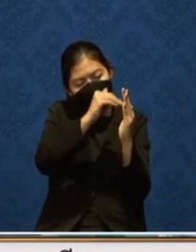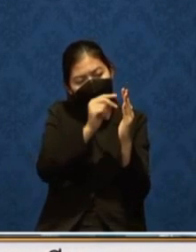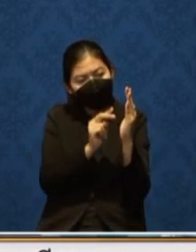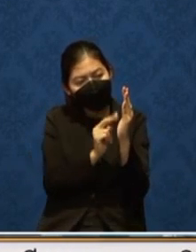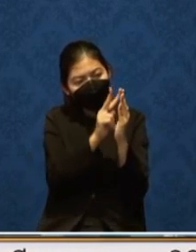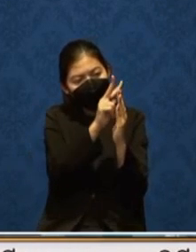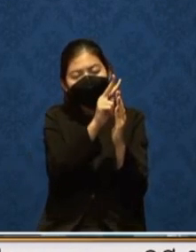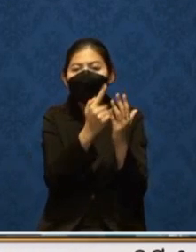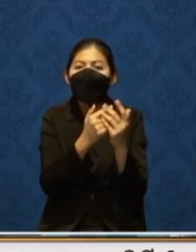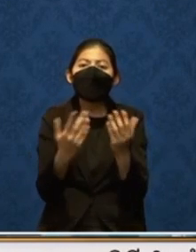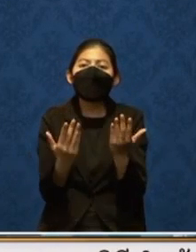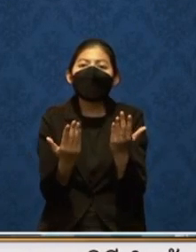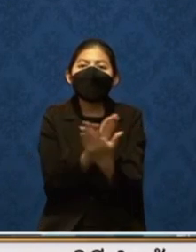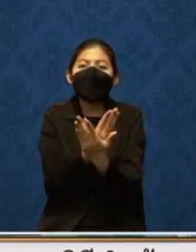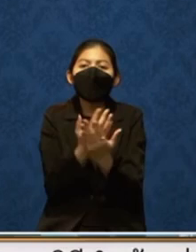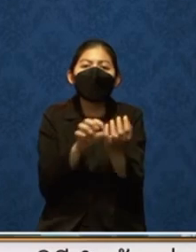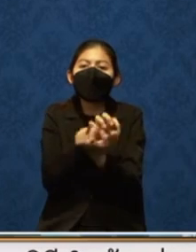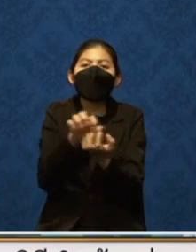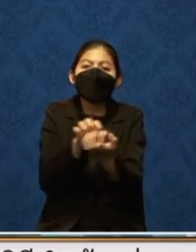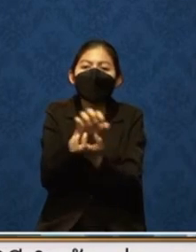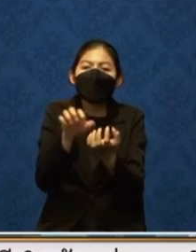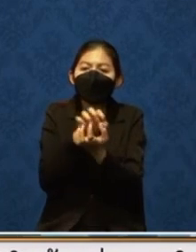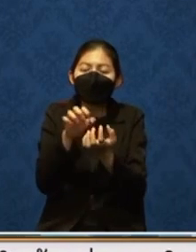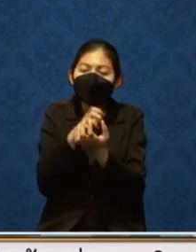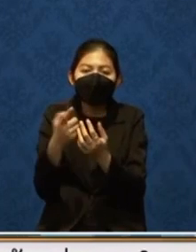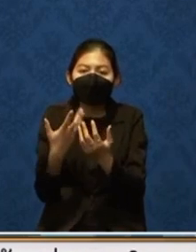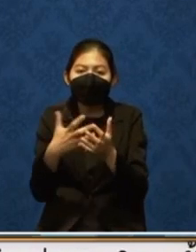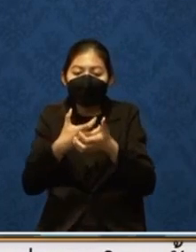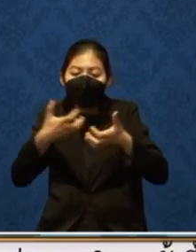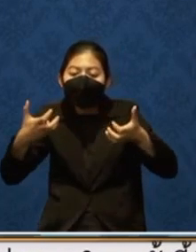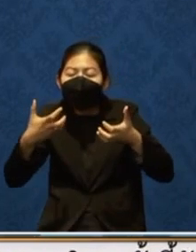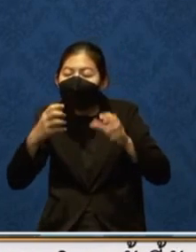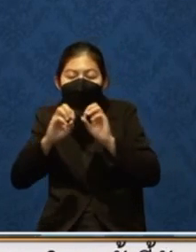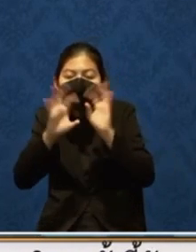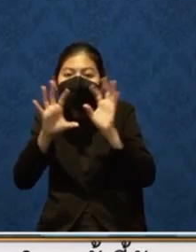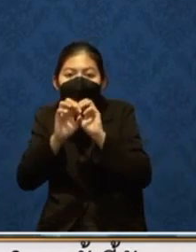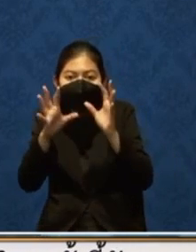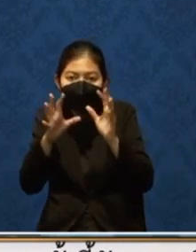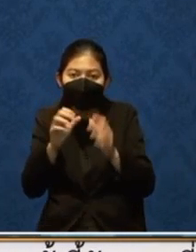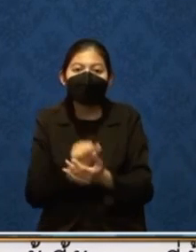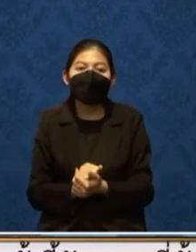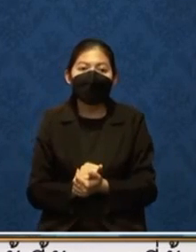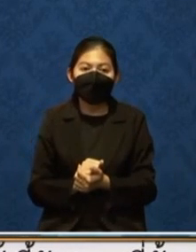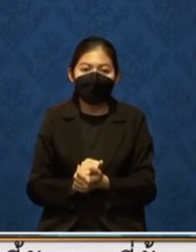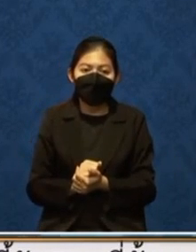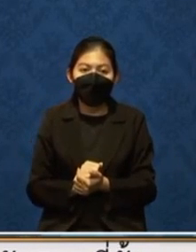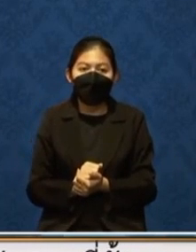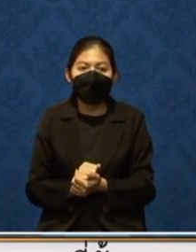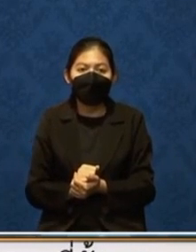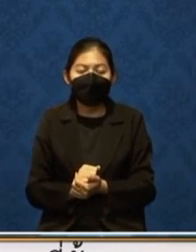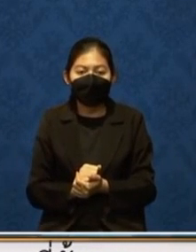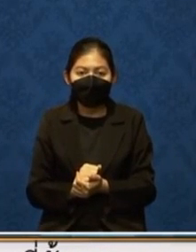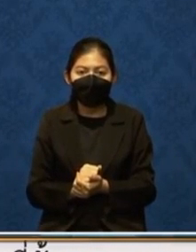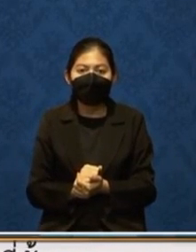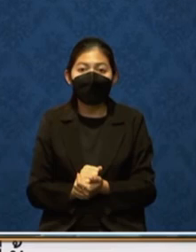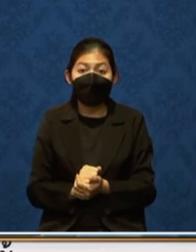แนวตวตก ตวนออกอีก 6 แน ตามภาพนี่เลยนะครับระยะทางรวมคื